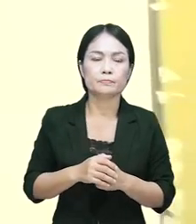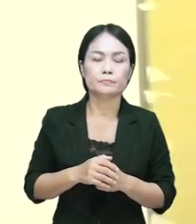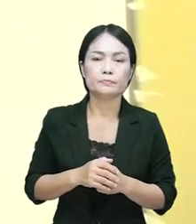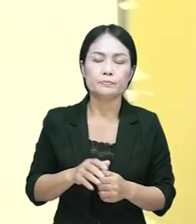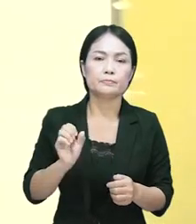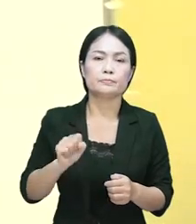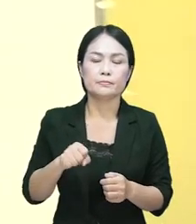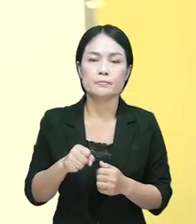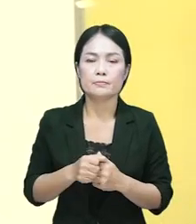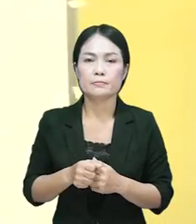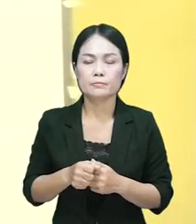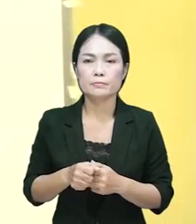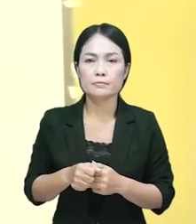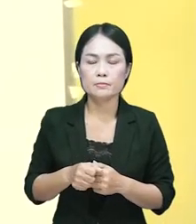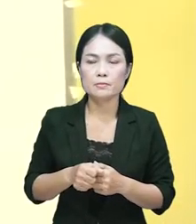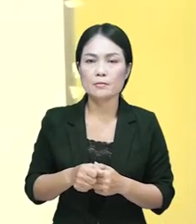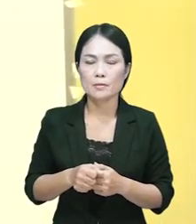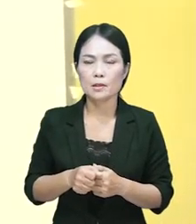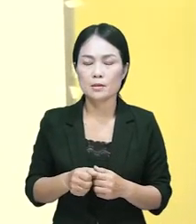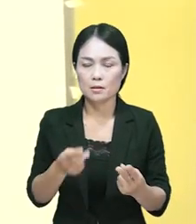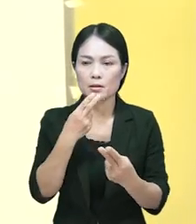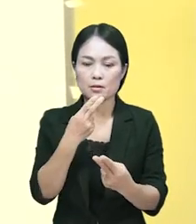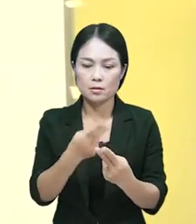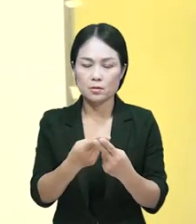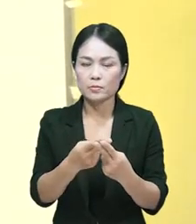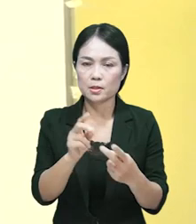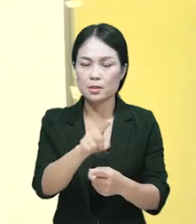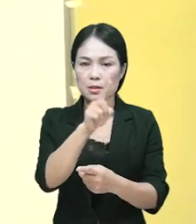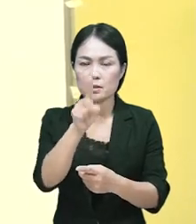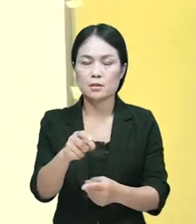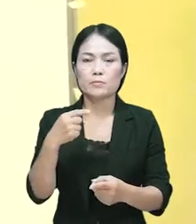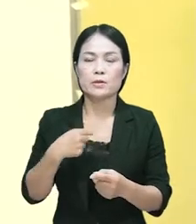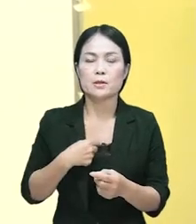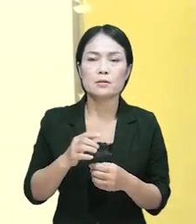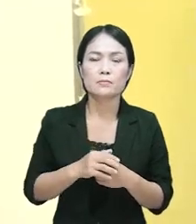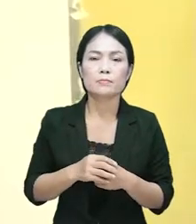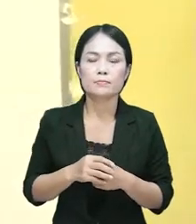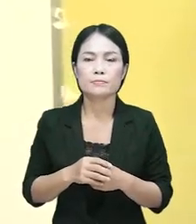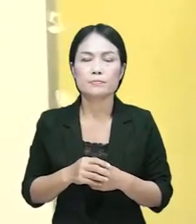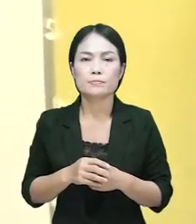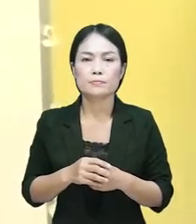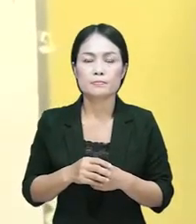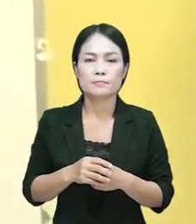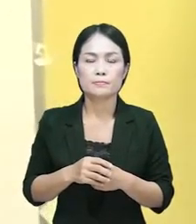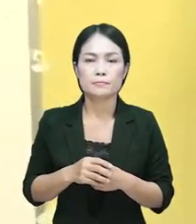ចាតោះចូលរួមឆ្លើយសំណួរជាមួយអ្នកគ្រូកូន